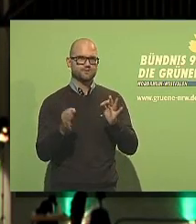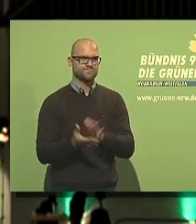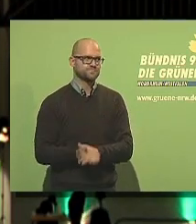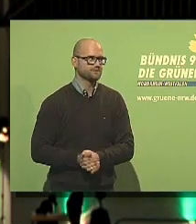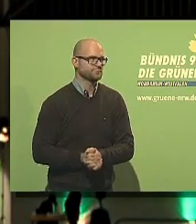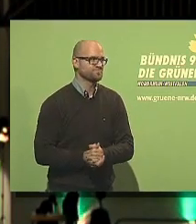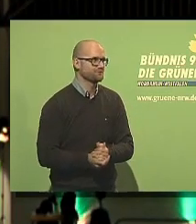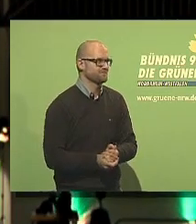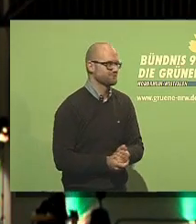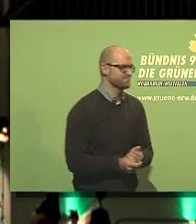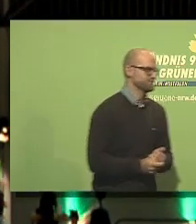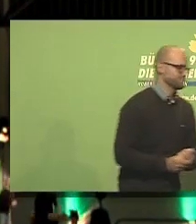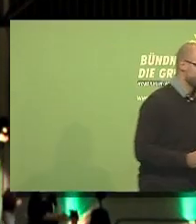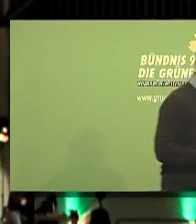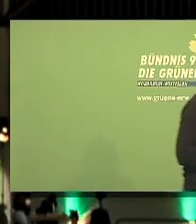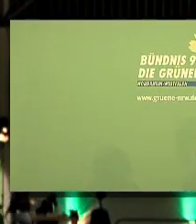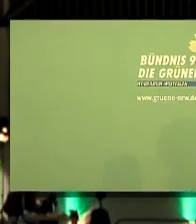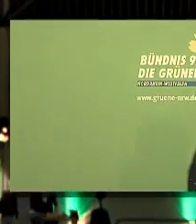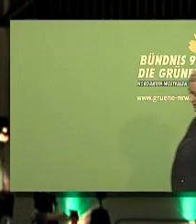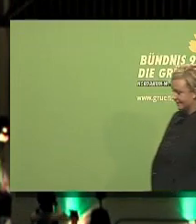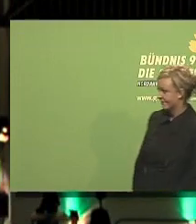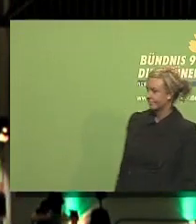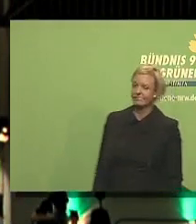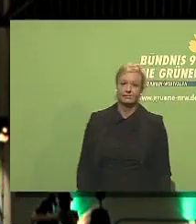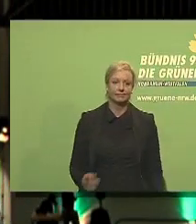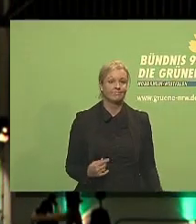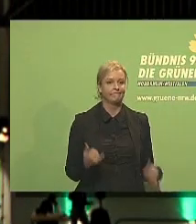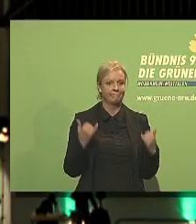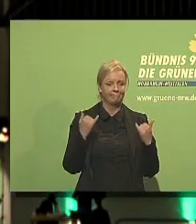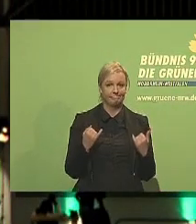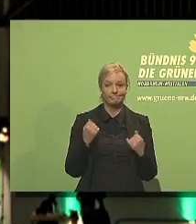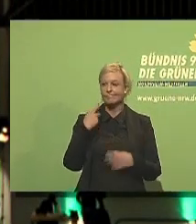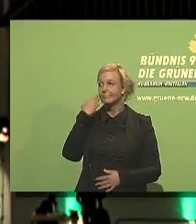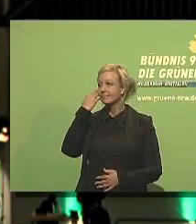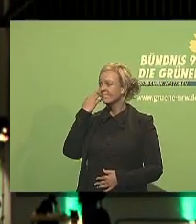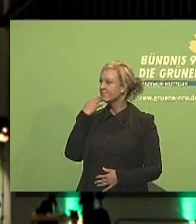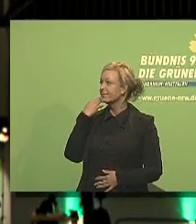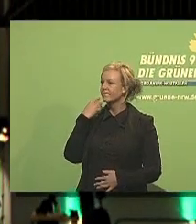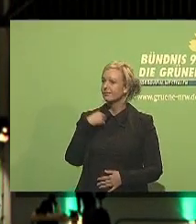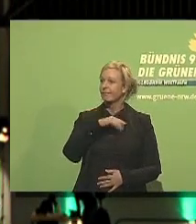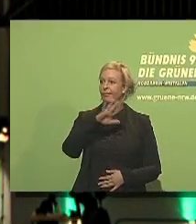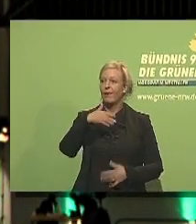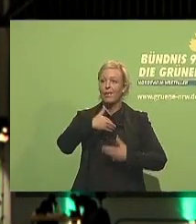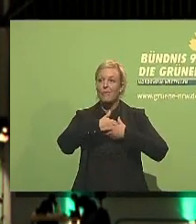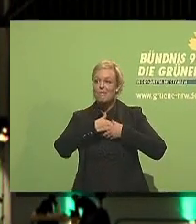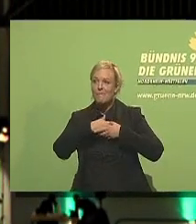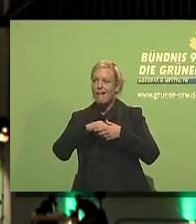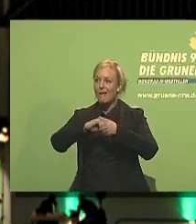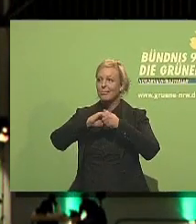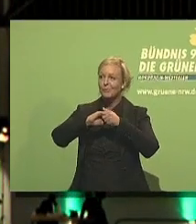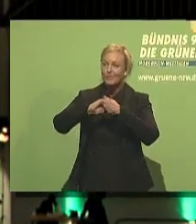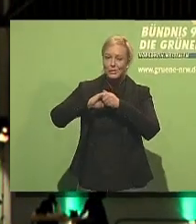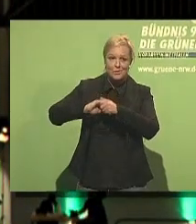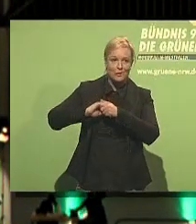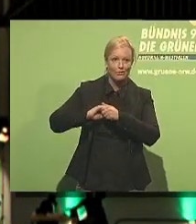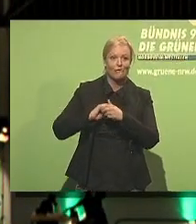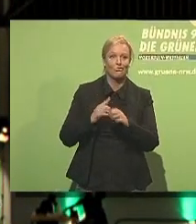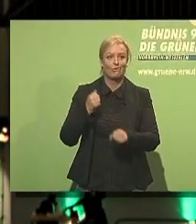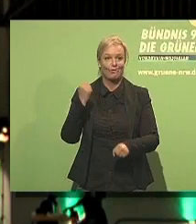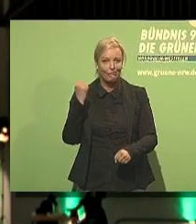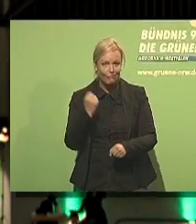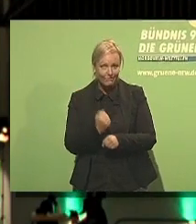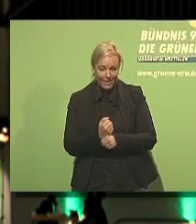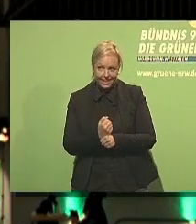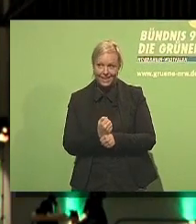Dann würde ich jetzt euch bitten, wenn alle Umarmungen umarmt und alle Glückwünsche